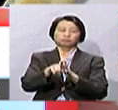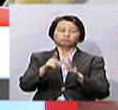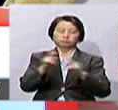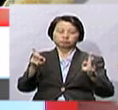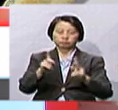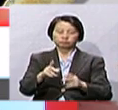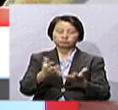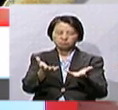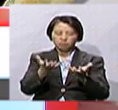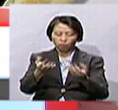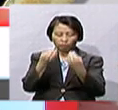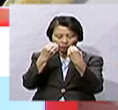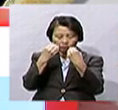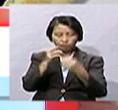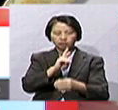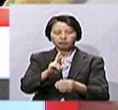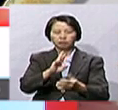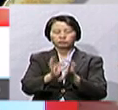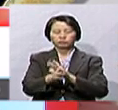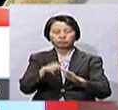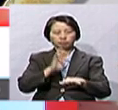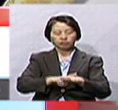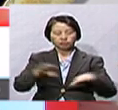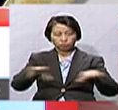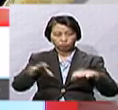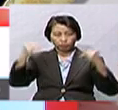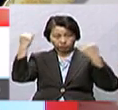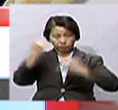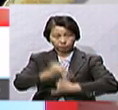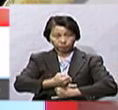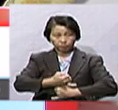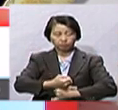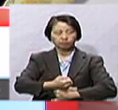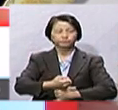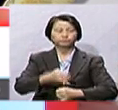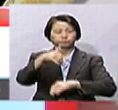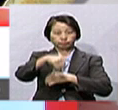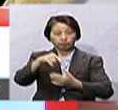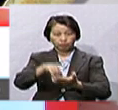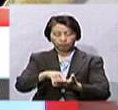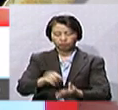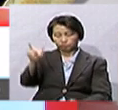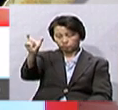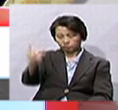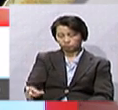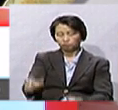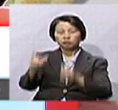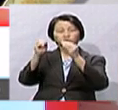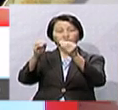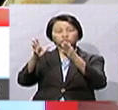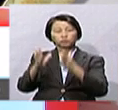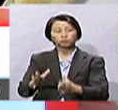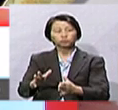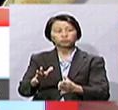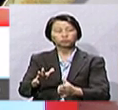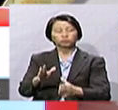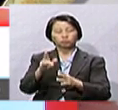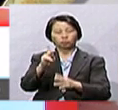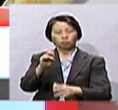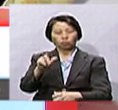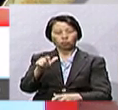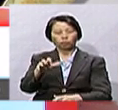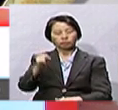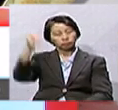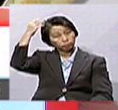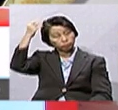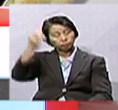agama, apatah lagi ketika menjalani ibadah di Tanah Suci. Malam ini, seorang guru SMK Jeram Kuala Selangor menceritakan